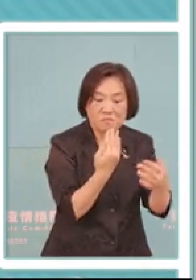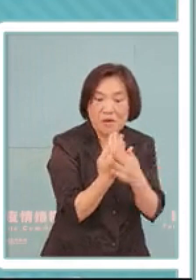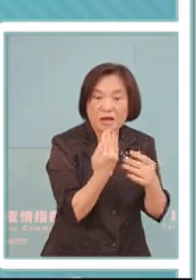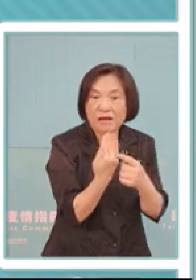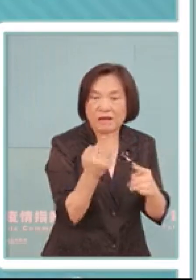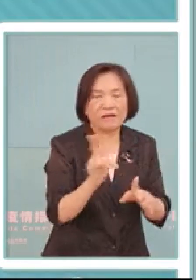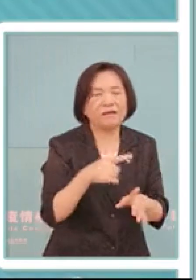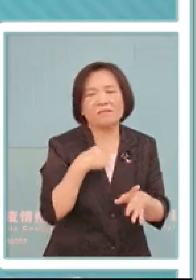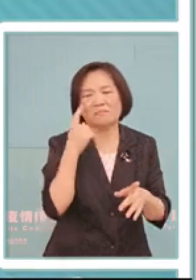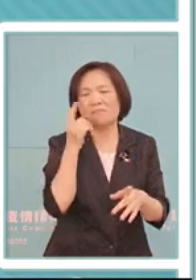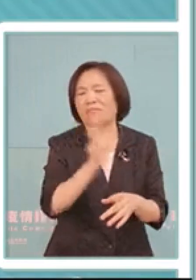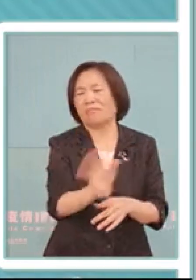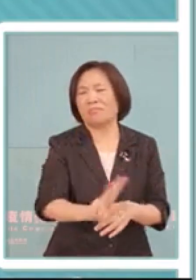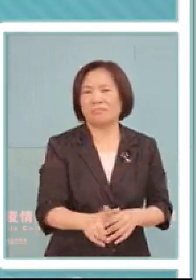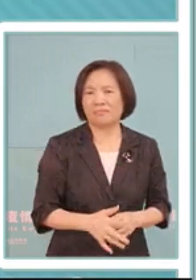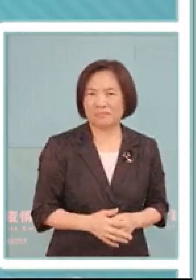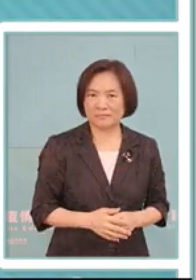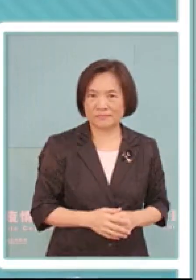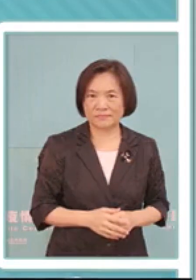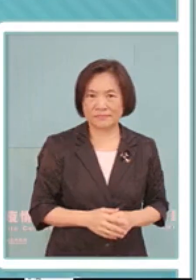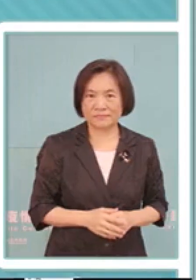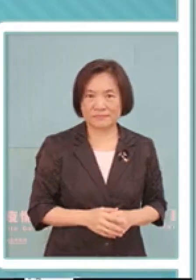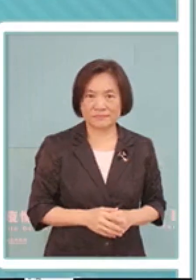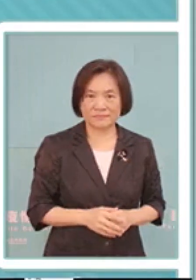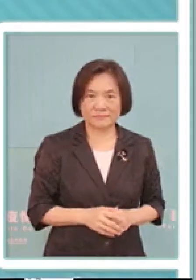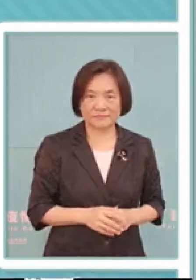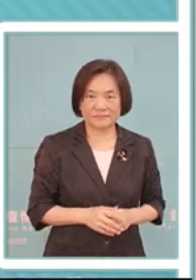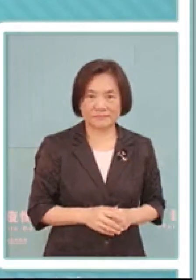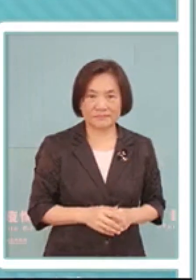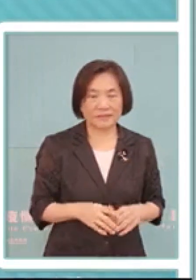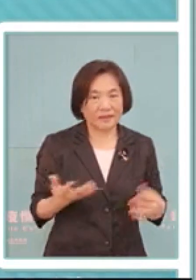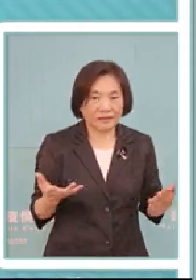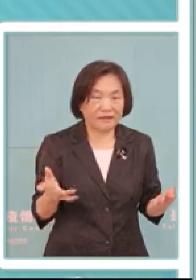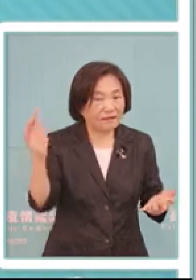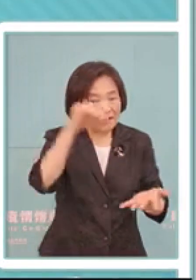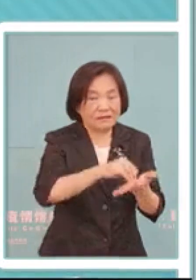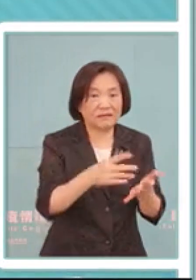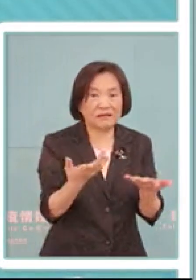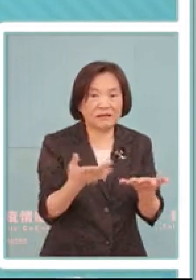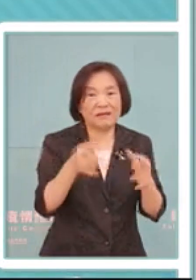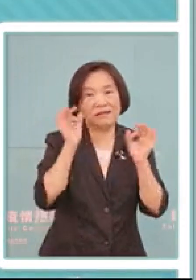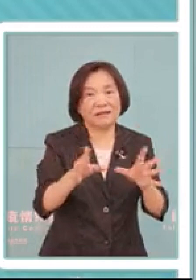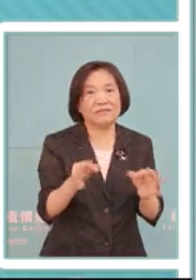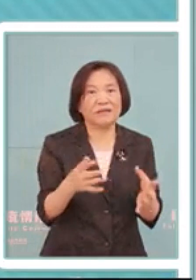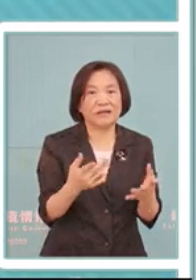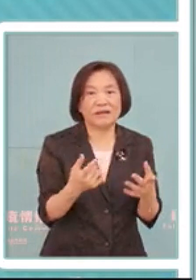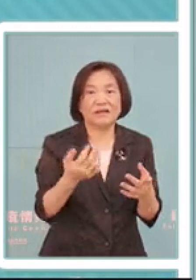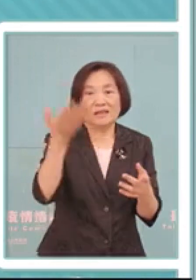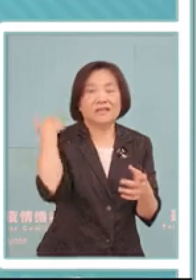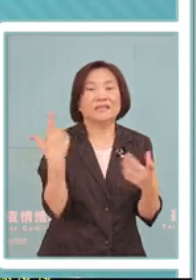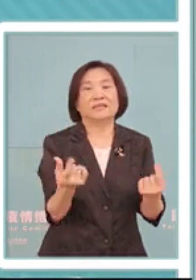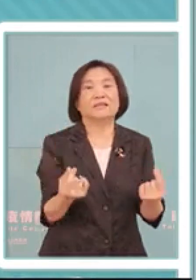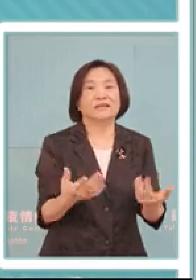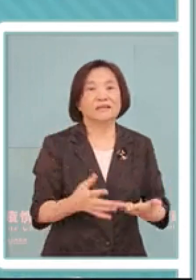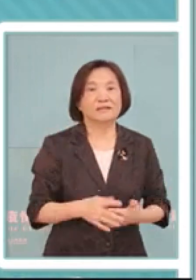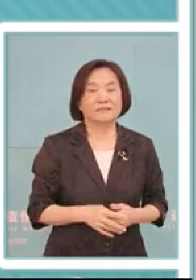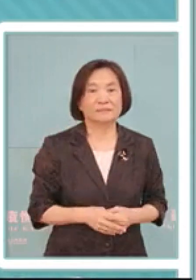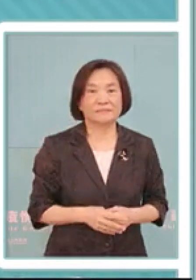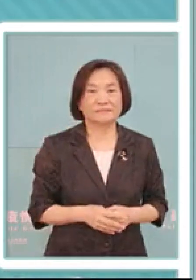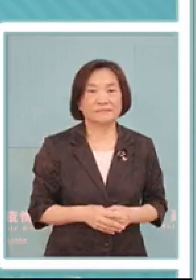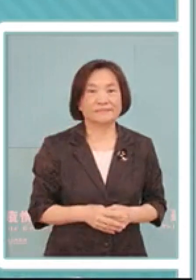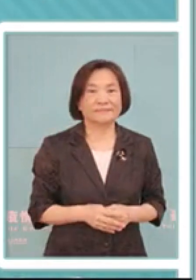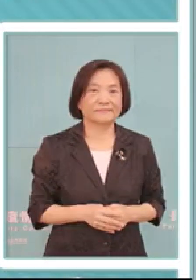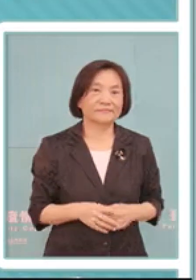呢。所以这个，对啊，又绕了一圈回来，所以最后的评语